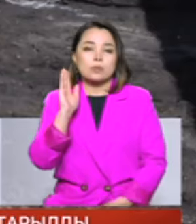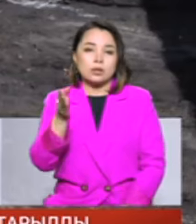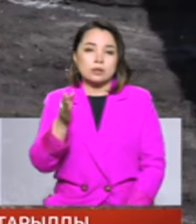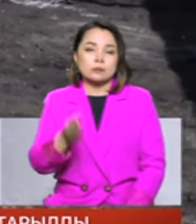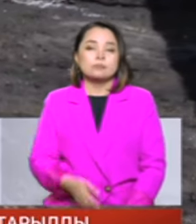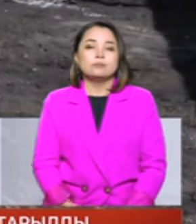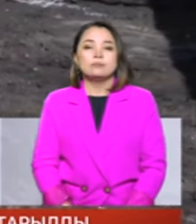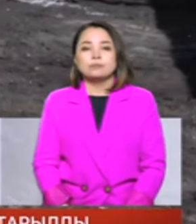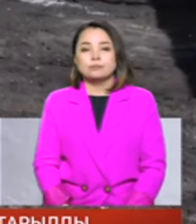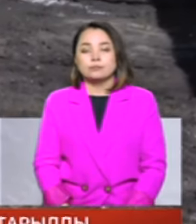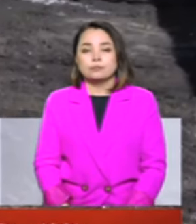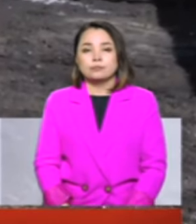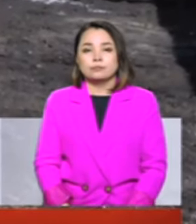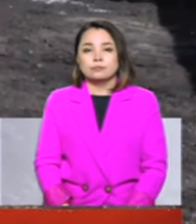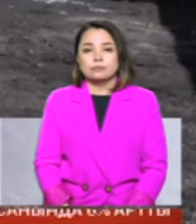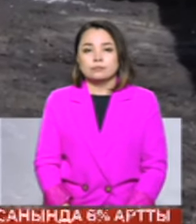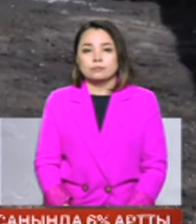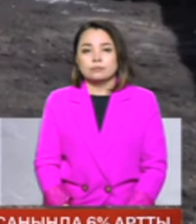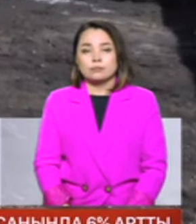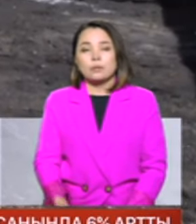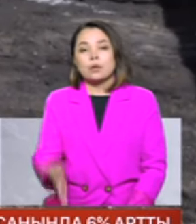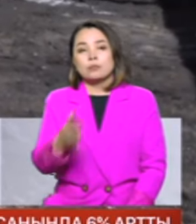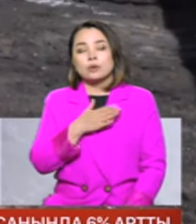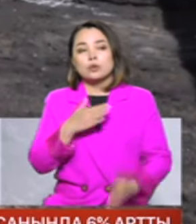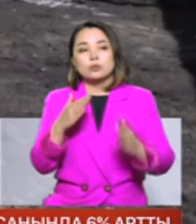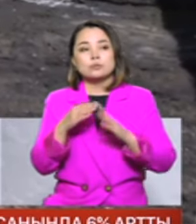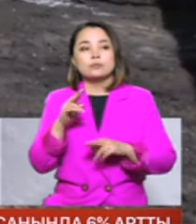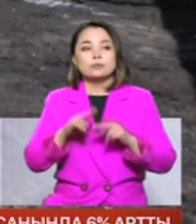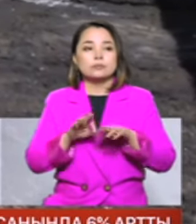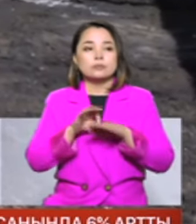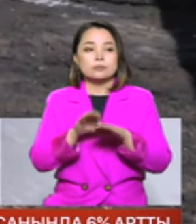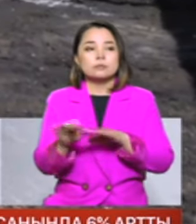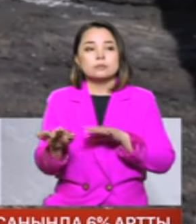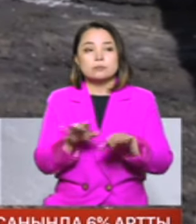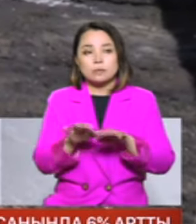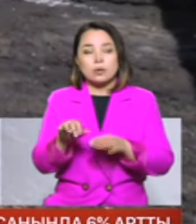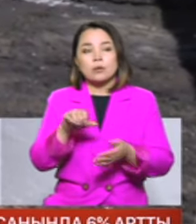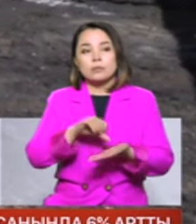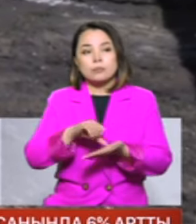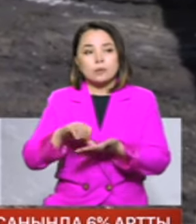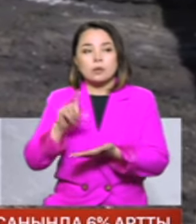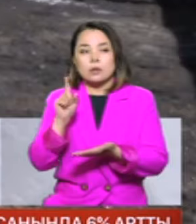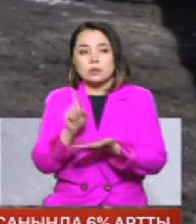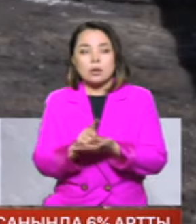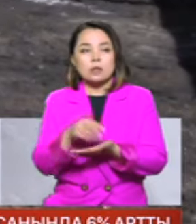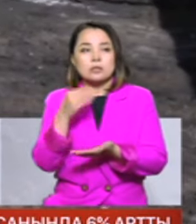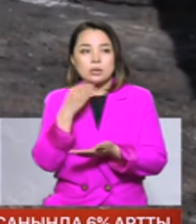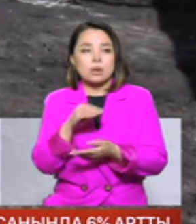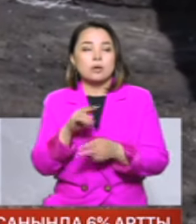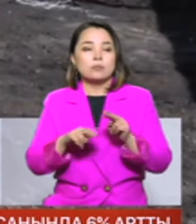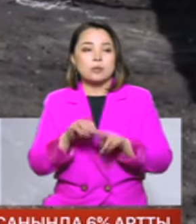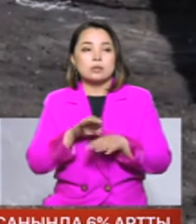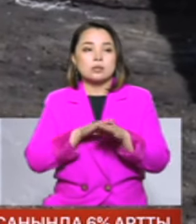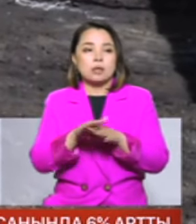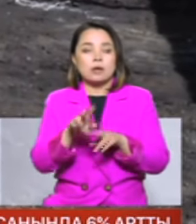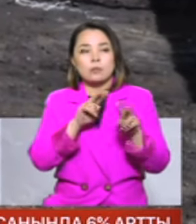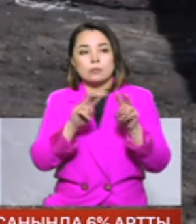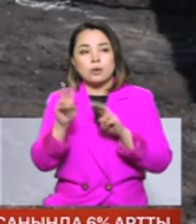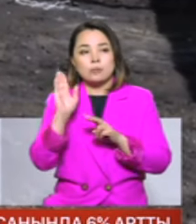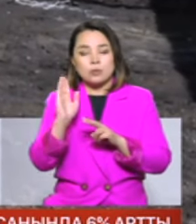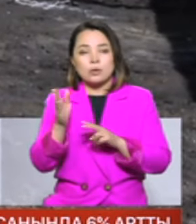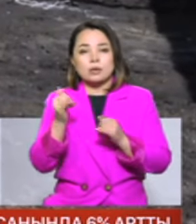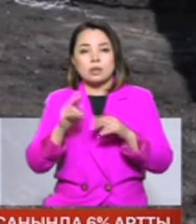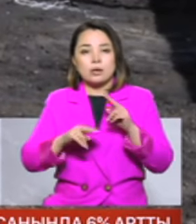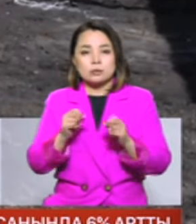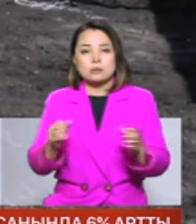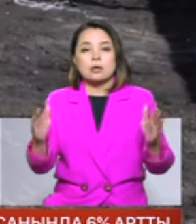Безотрывно участвуем в строительном процессе. Біз үй салу процессіне үздіксіз қатысамыз. Құрылыстың сапалы жүргізілуін қадағалаймыз. Мәселен,